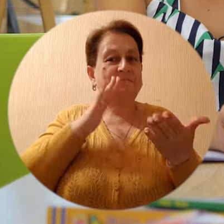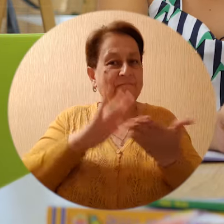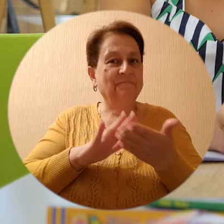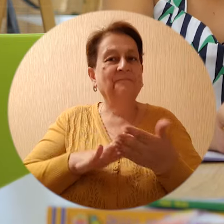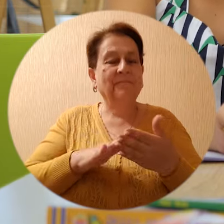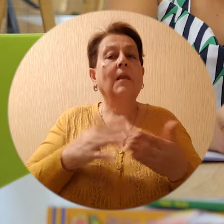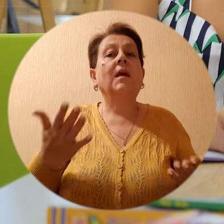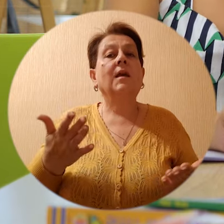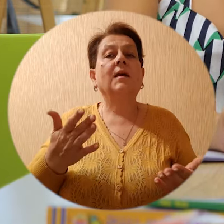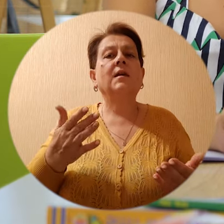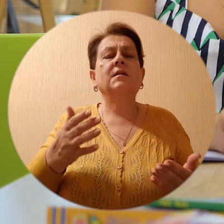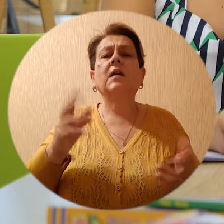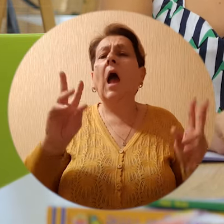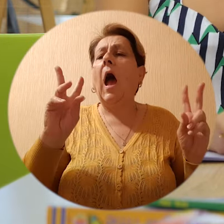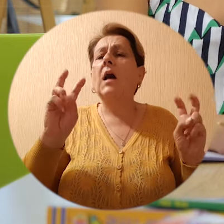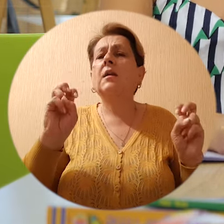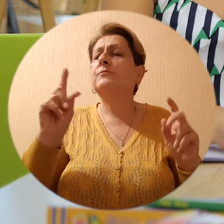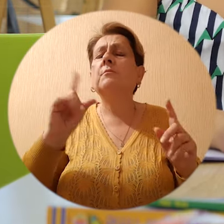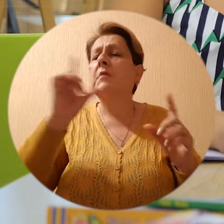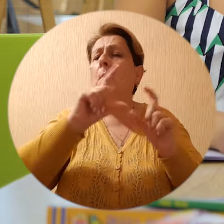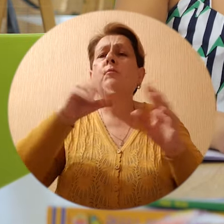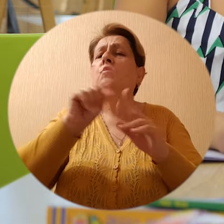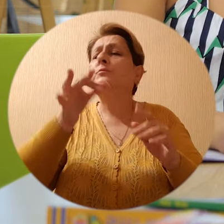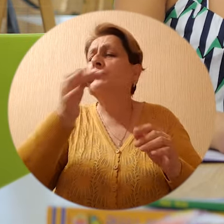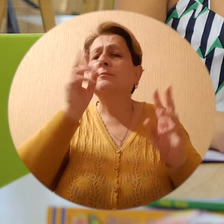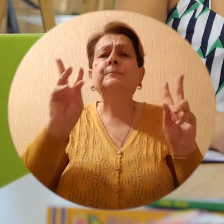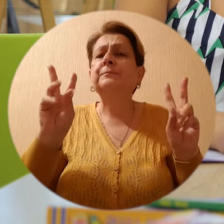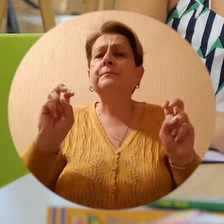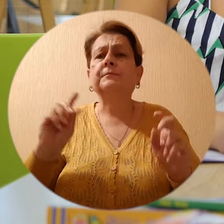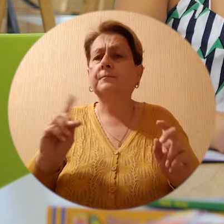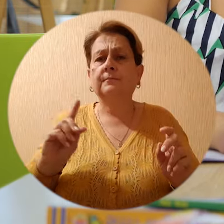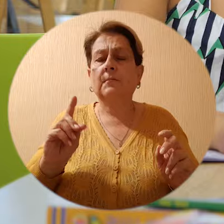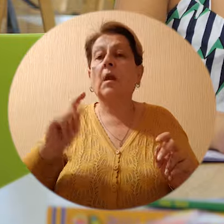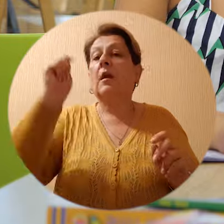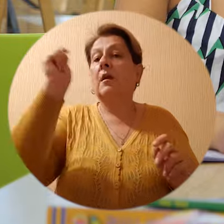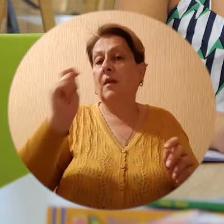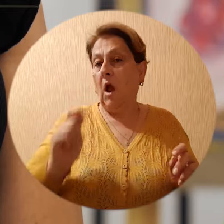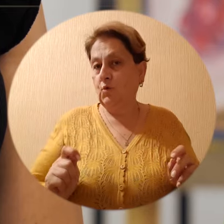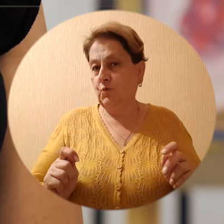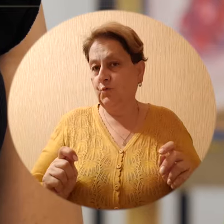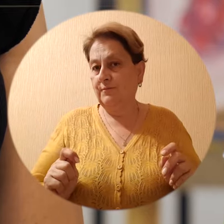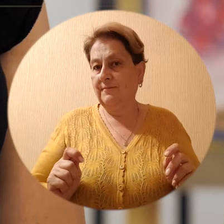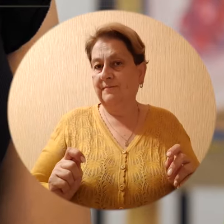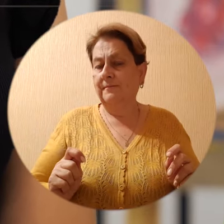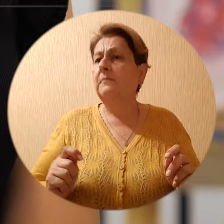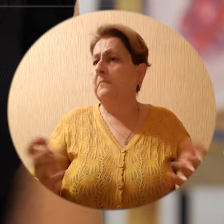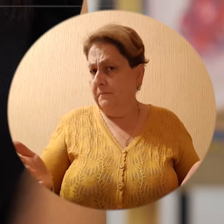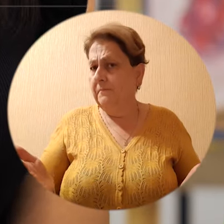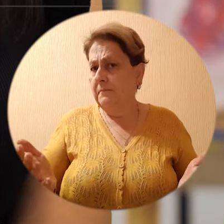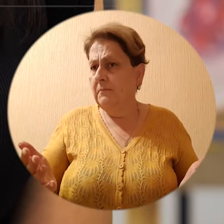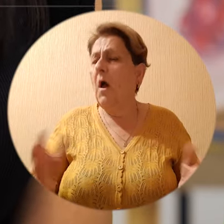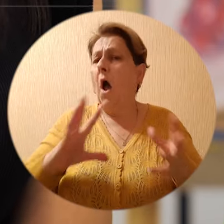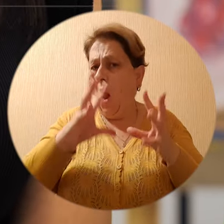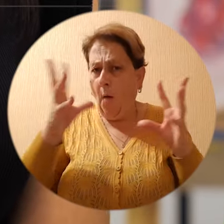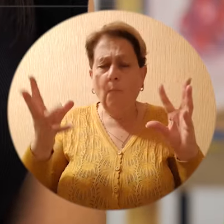Գիտես, այո, այո։ Իսկ առարկաներից դպրոցում ո՞ր առարկան ես սիրում։ Նկարչություն։ Տեսնում